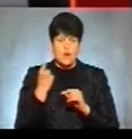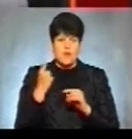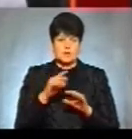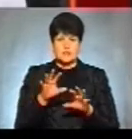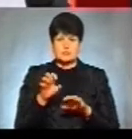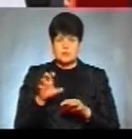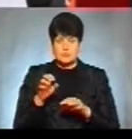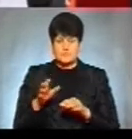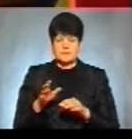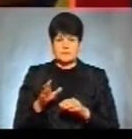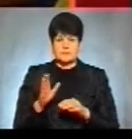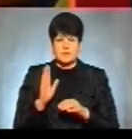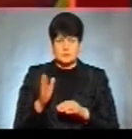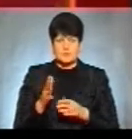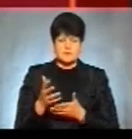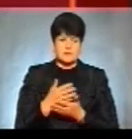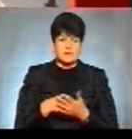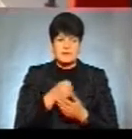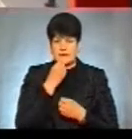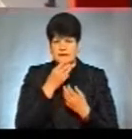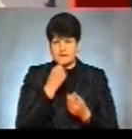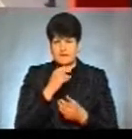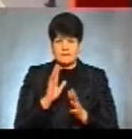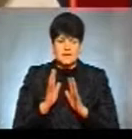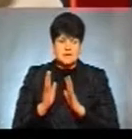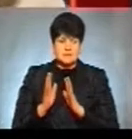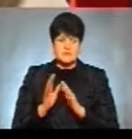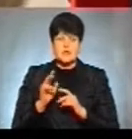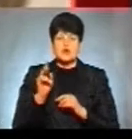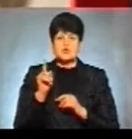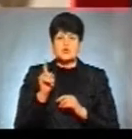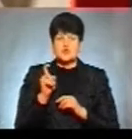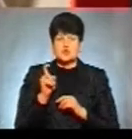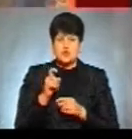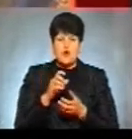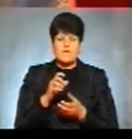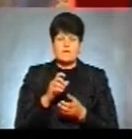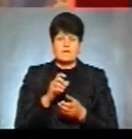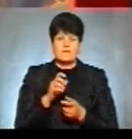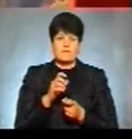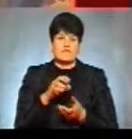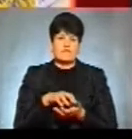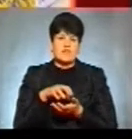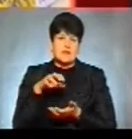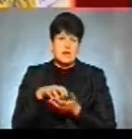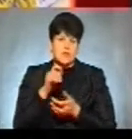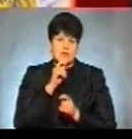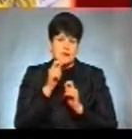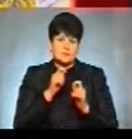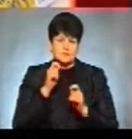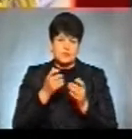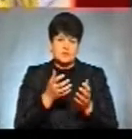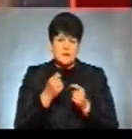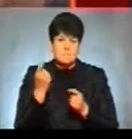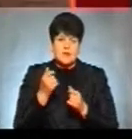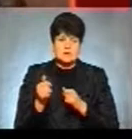будемо збирати квіти в лісі. 100 великодніх пакунків з продуктами отримали в Тернополі малозабезпечені, одинокі люди